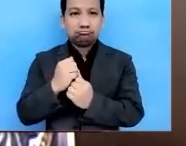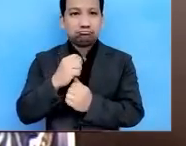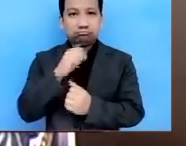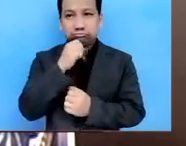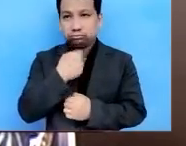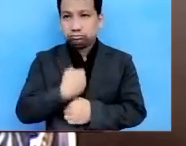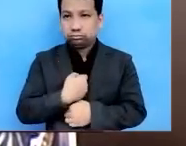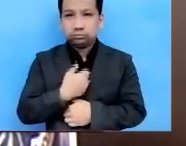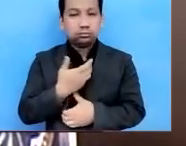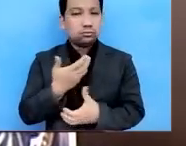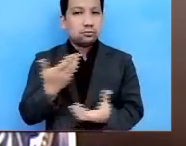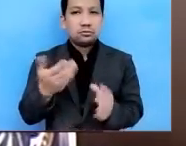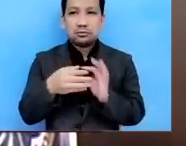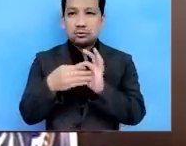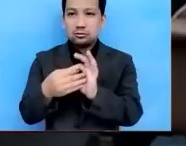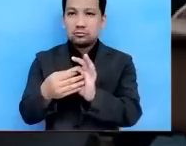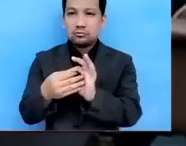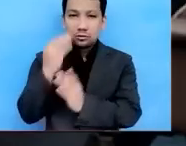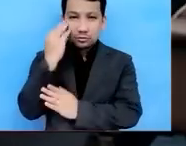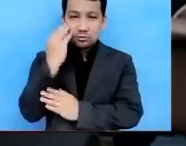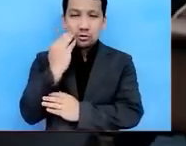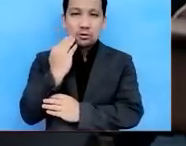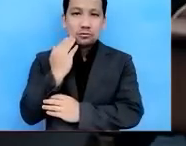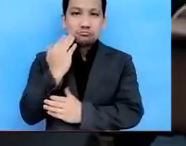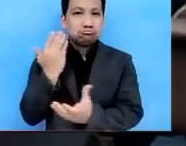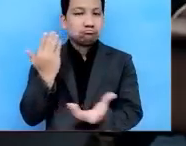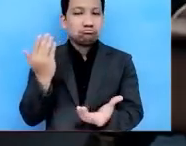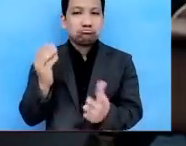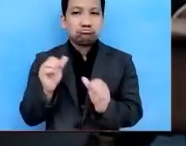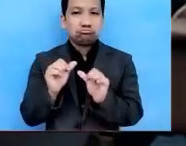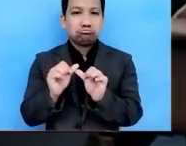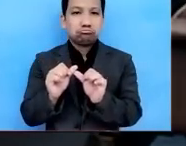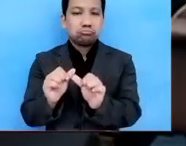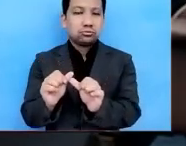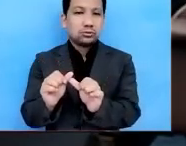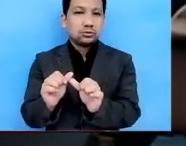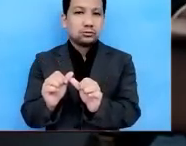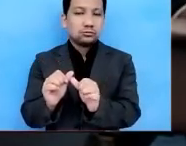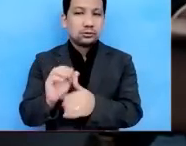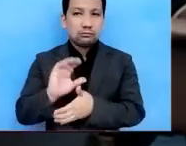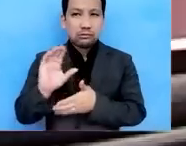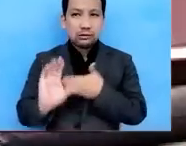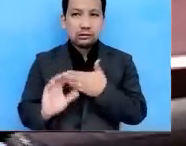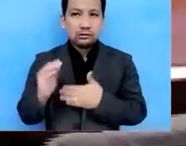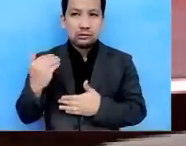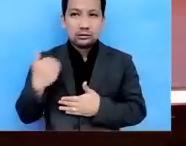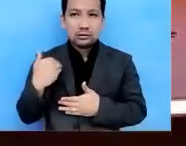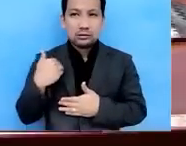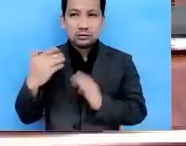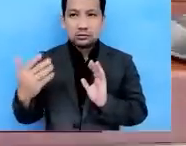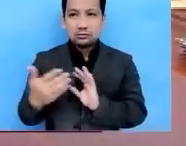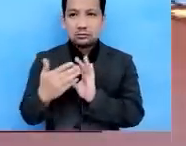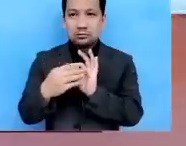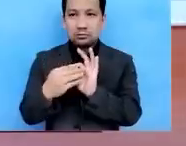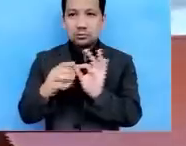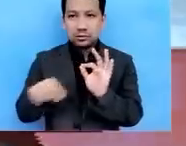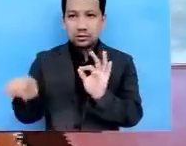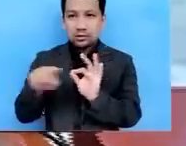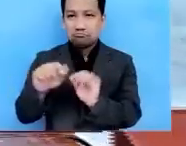luma, under armed and completely abject in the face of